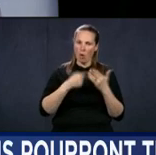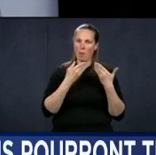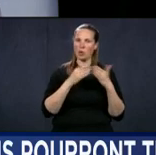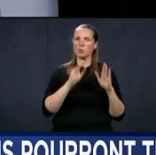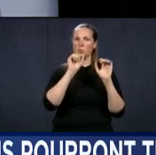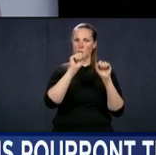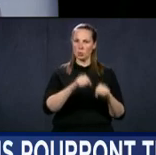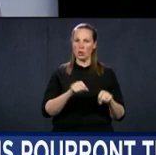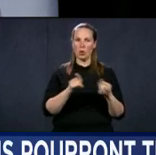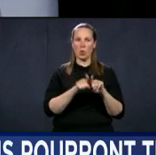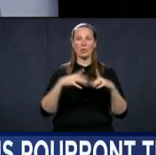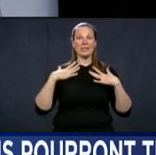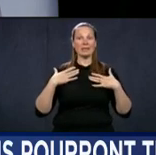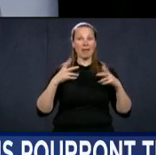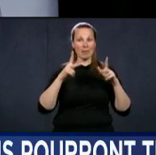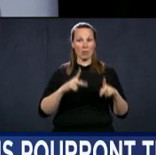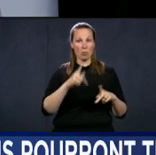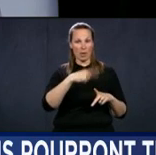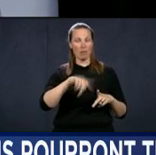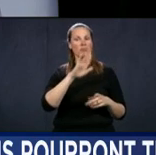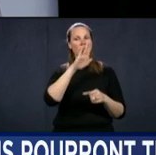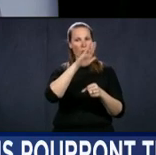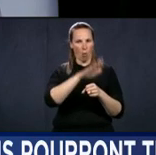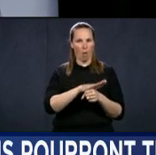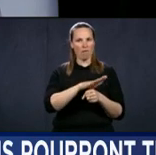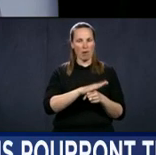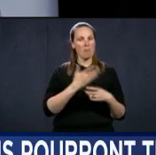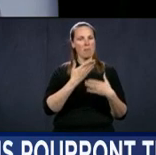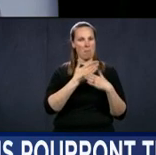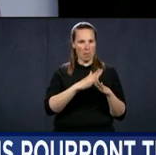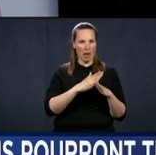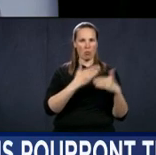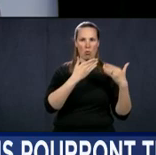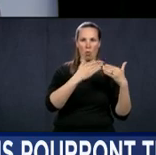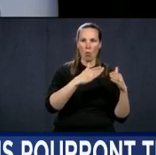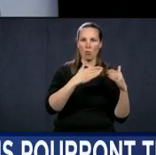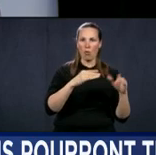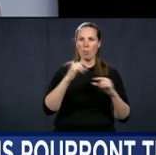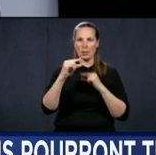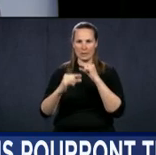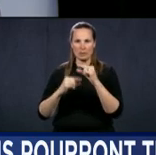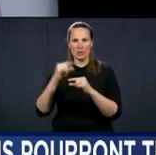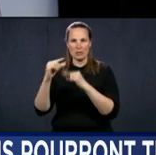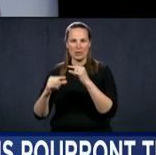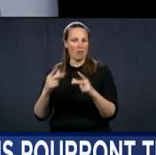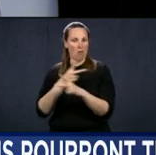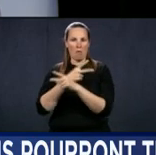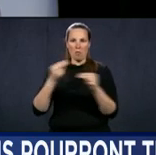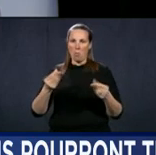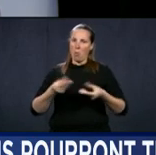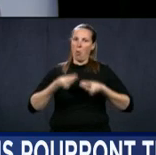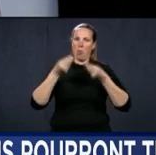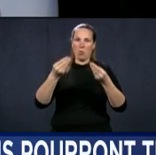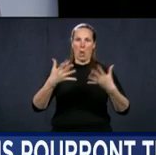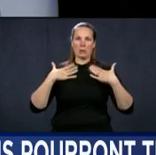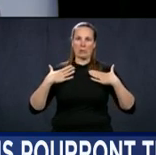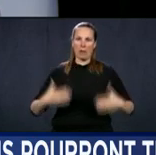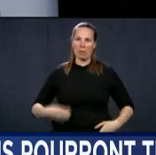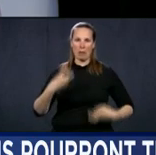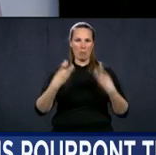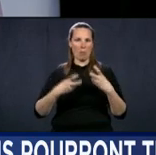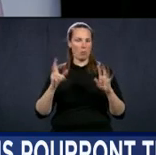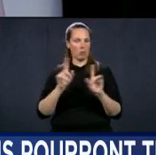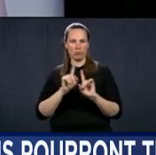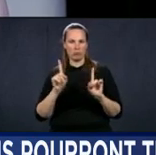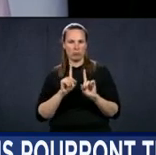sont avalisées par la santé publique. On l'a dit, on ne veut jamais compromettre la santé des Québécois et on ne va jamais subordonner la santé de qui